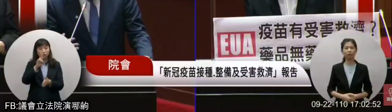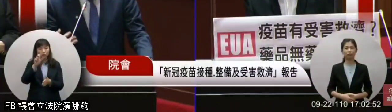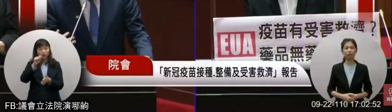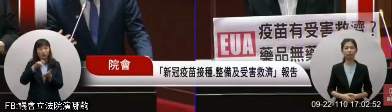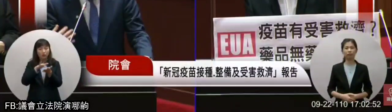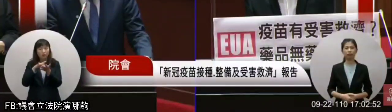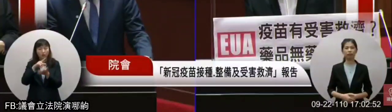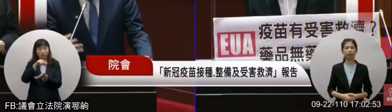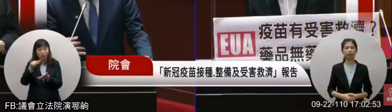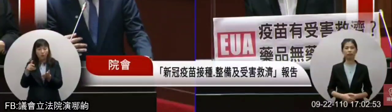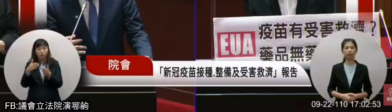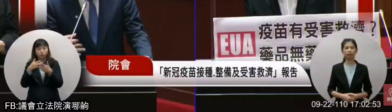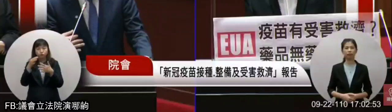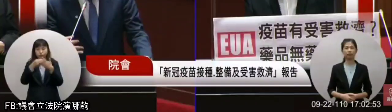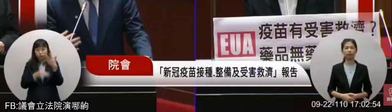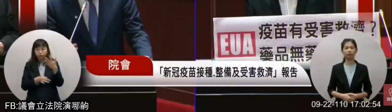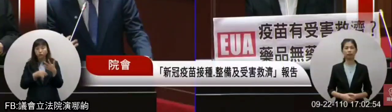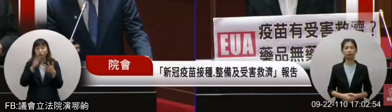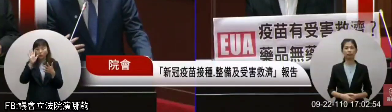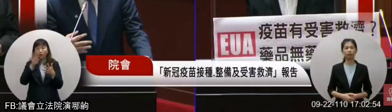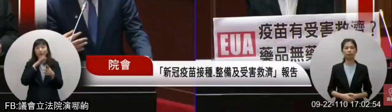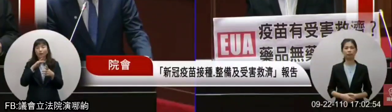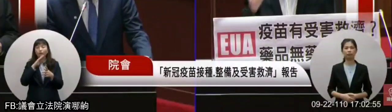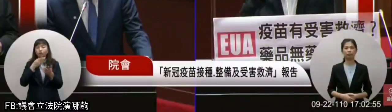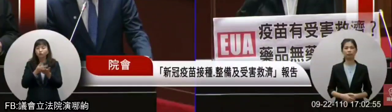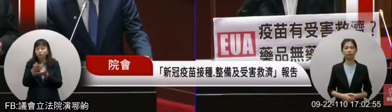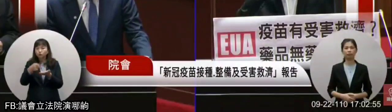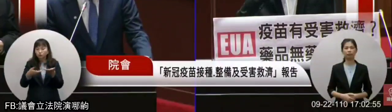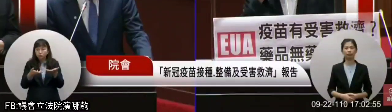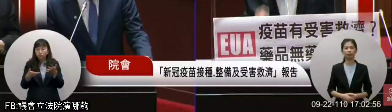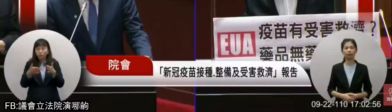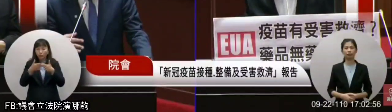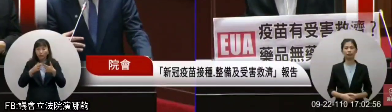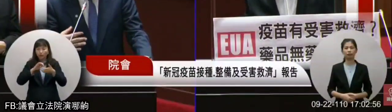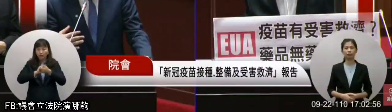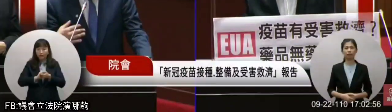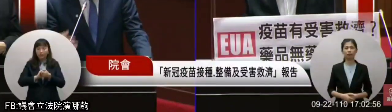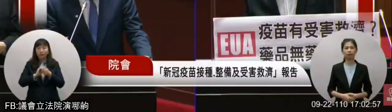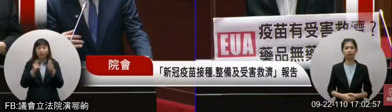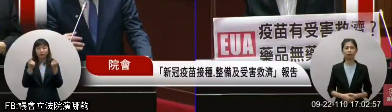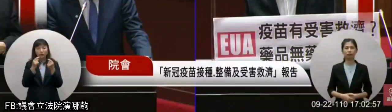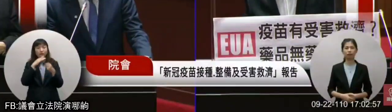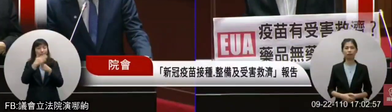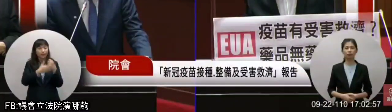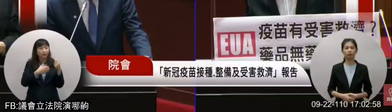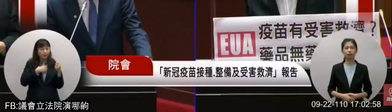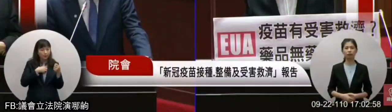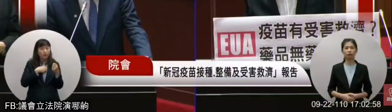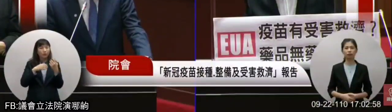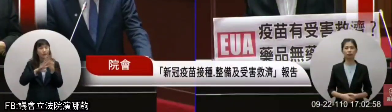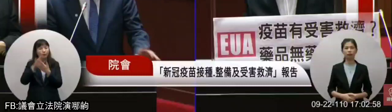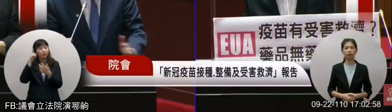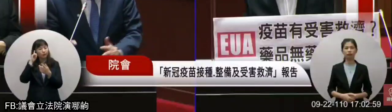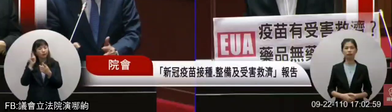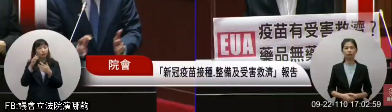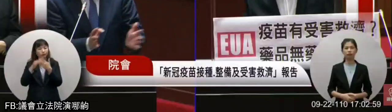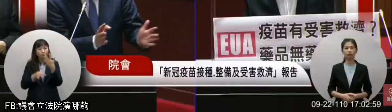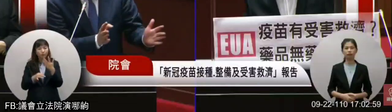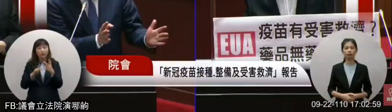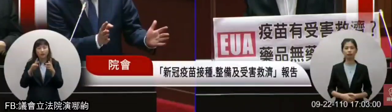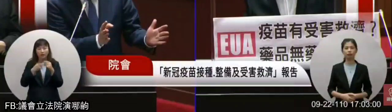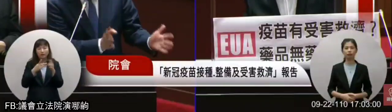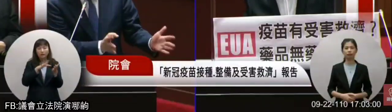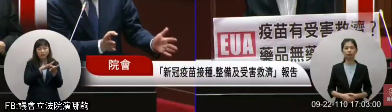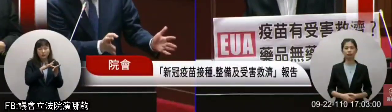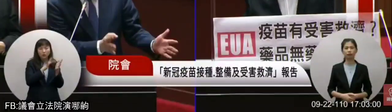我们另外在要求在有相关的救济的时候，他要订一些哈，可能是保险或等等的方式，但他不会放在要